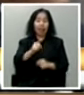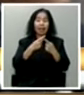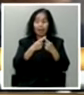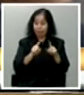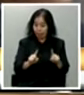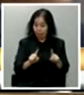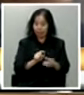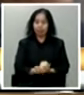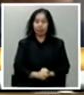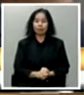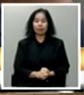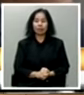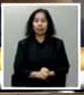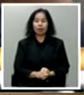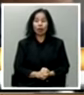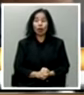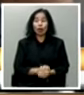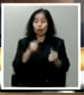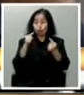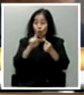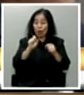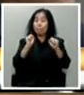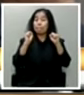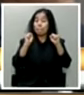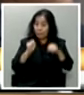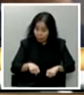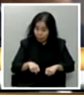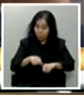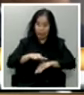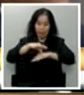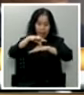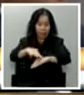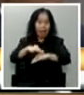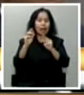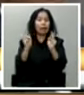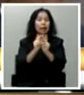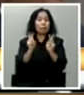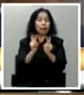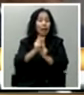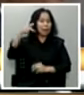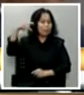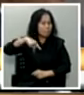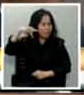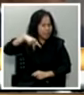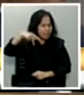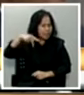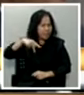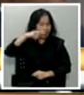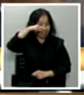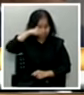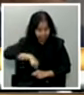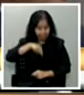ความเคารพครับว่าการลงมติตั้งกรรมธิการวิสามัญของสภาผู้แทนราษฎรไทยนะ